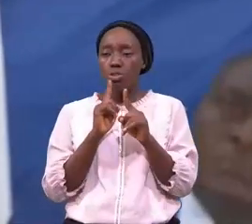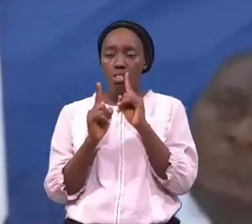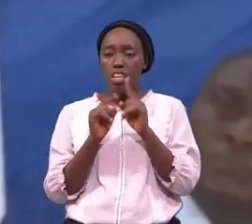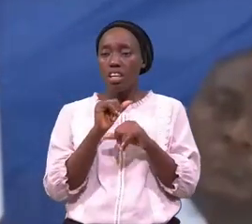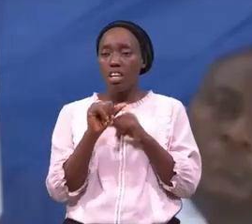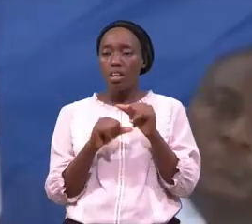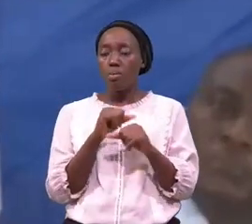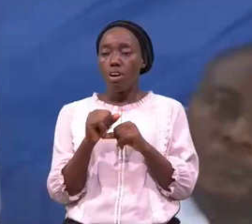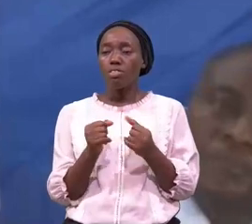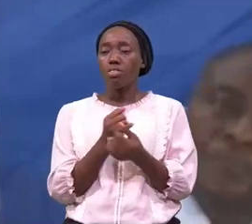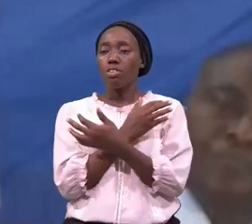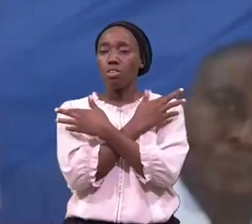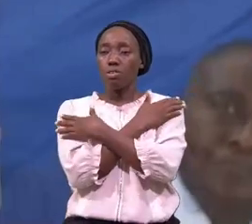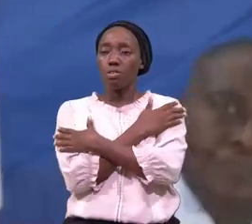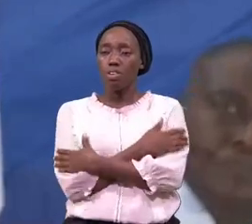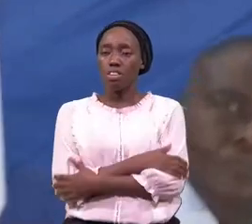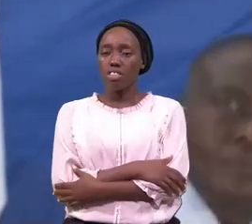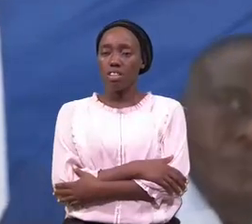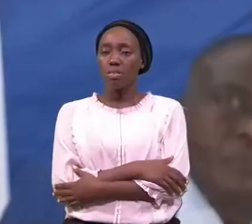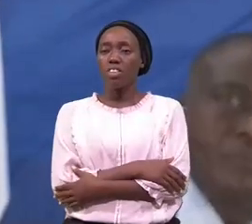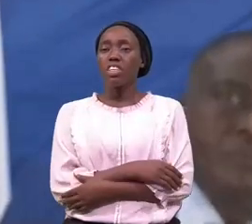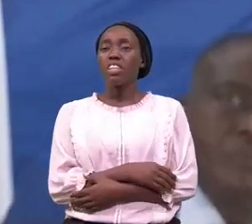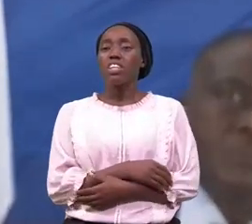Quand la Bible et le Nouveau Testament en particulier parlent de paix,